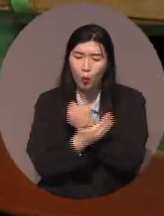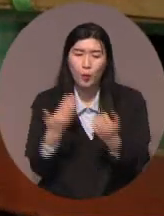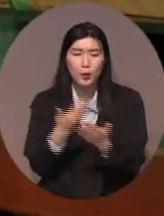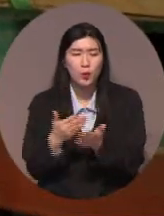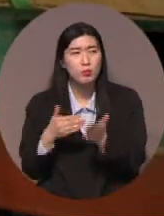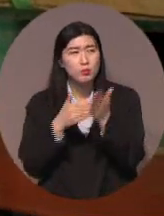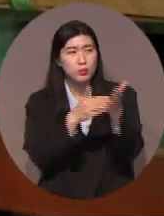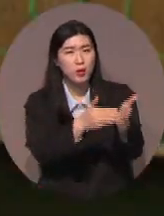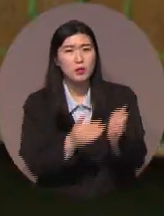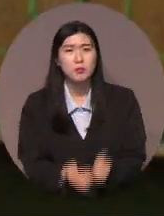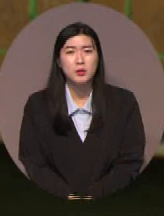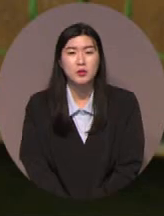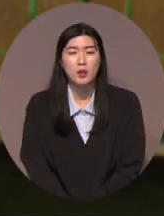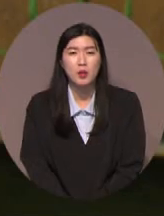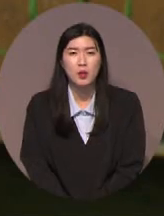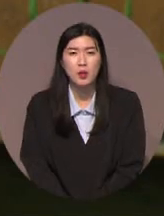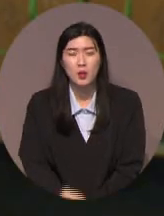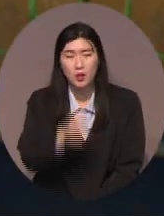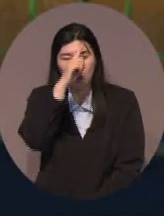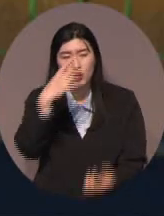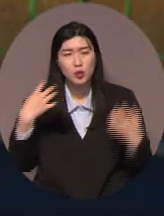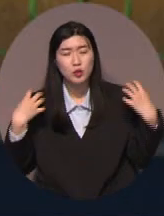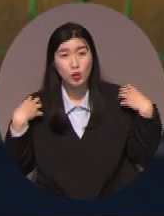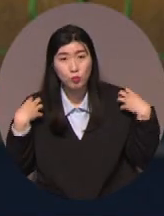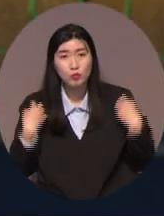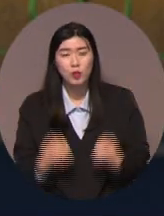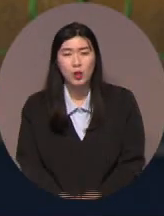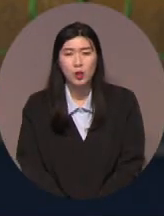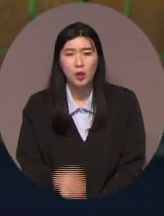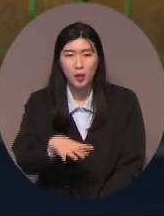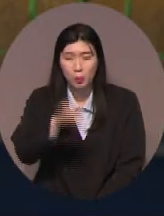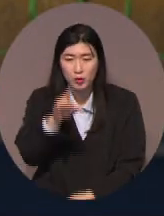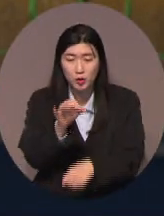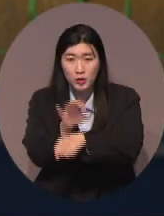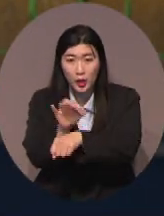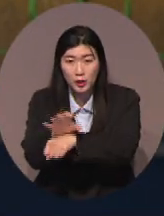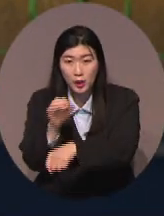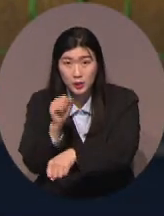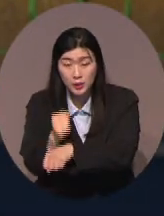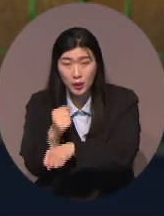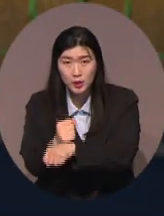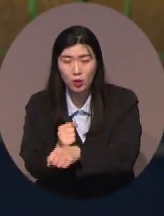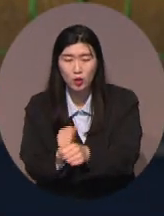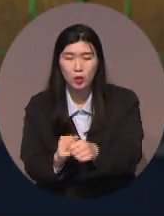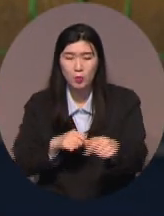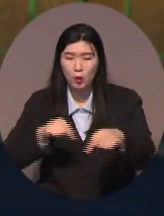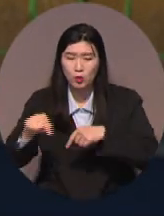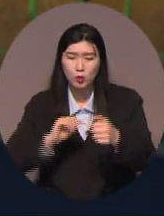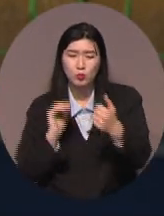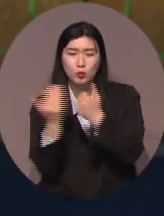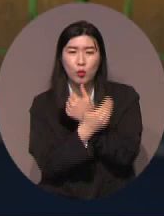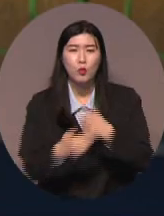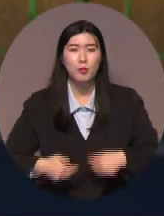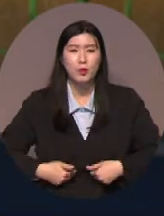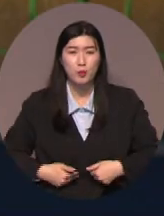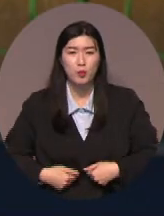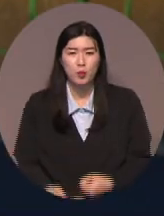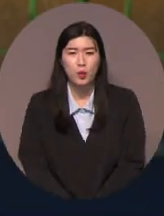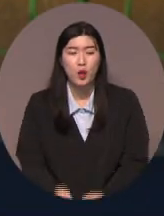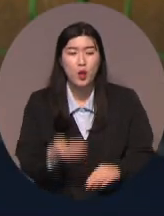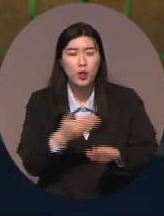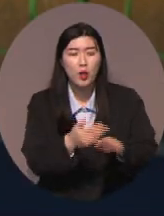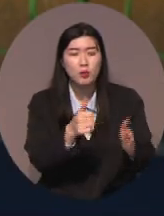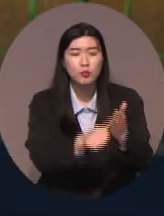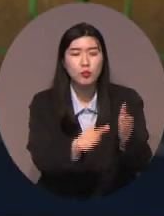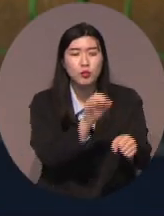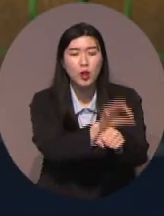요구하고 있습니다. 정부 차원에서 그놈을 수매를 해서 그놈을 어느 정도 수급 조절을 하자는 얘기입니다. 타작물은